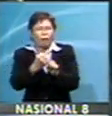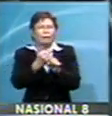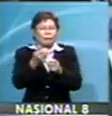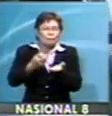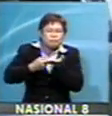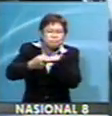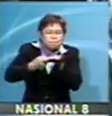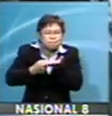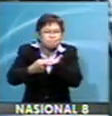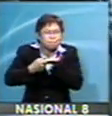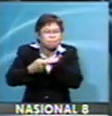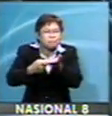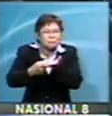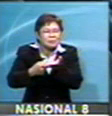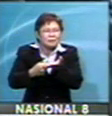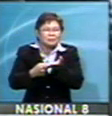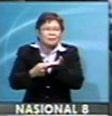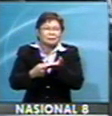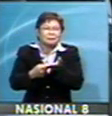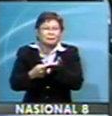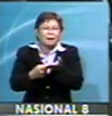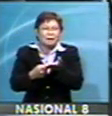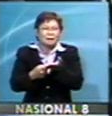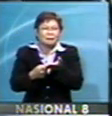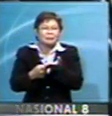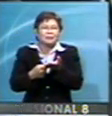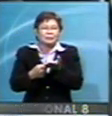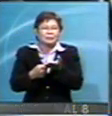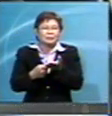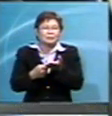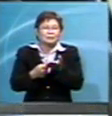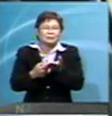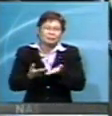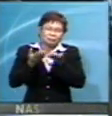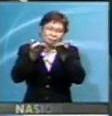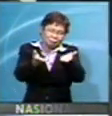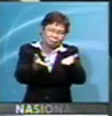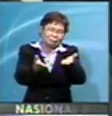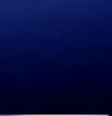dibahaskan dan eh apa tu ingin dibentangkan